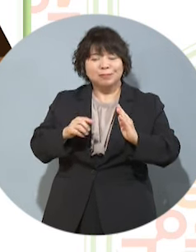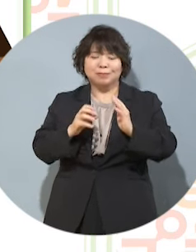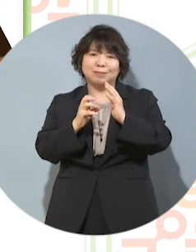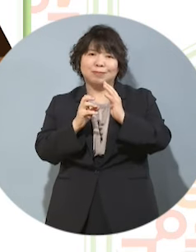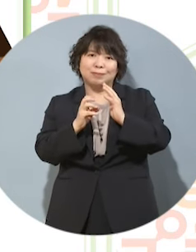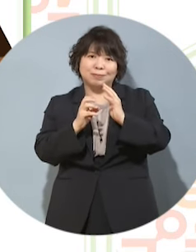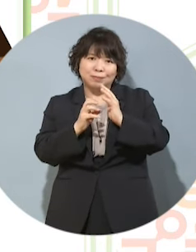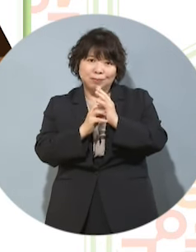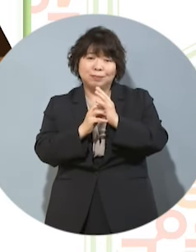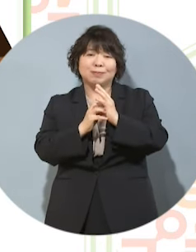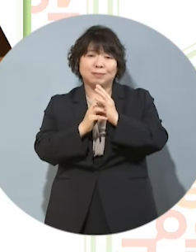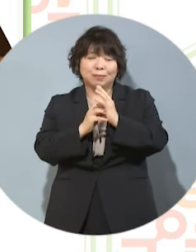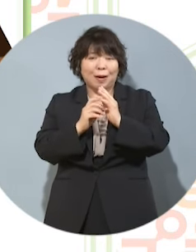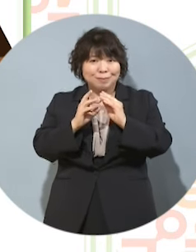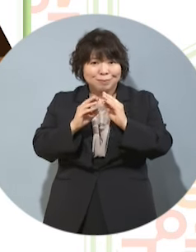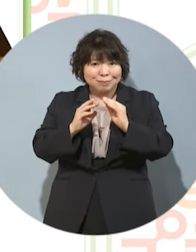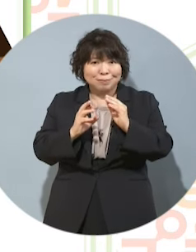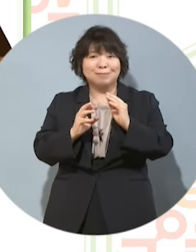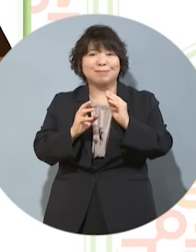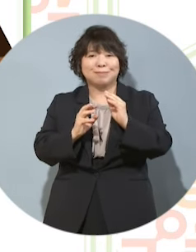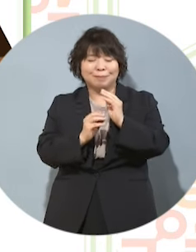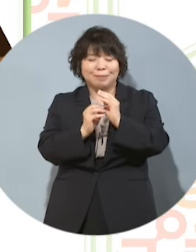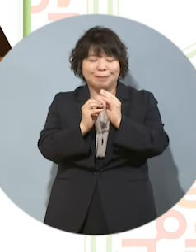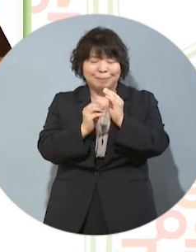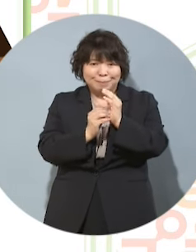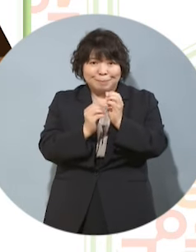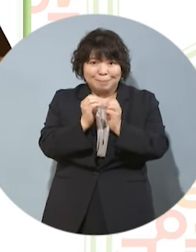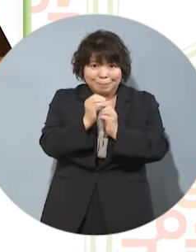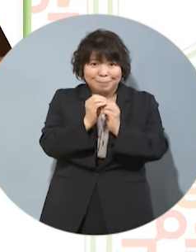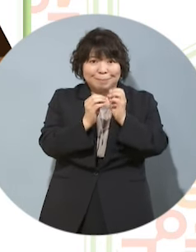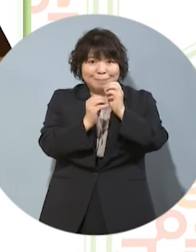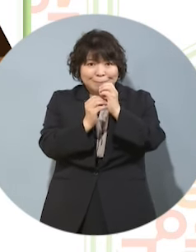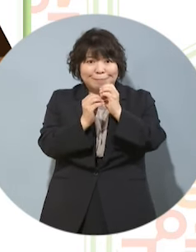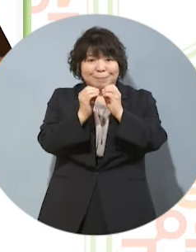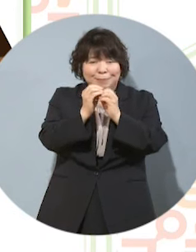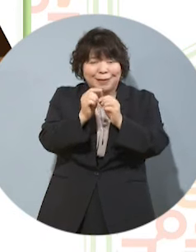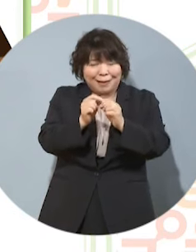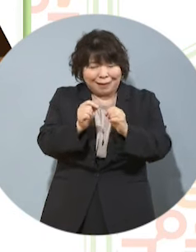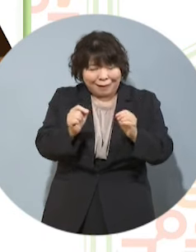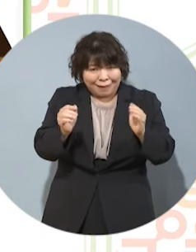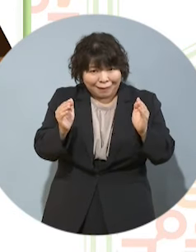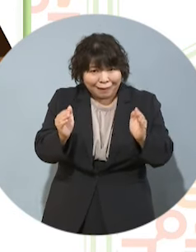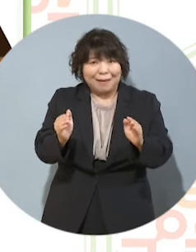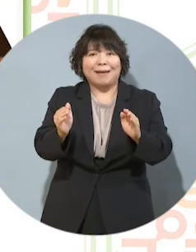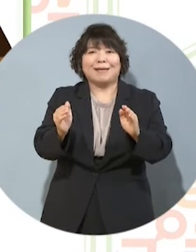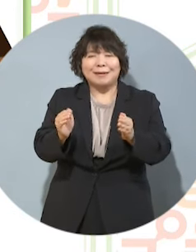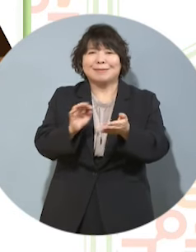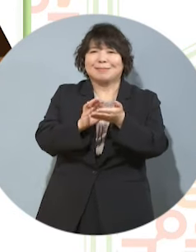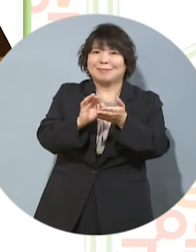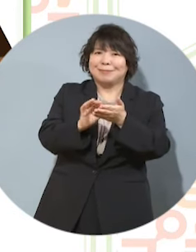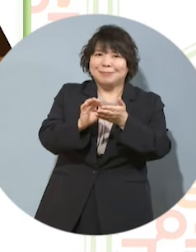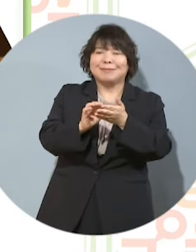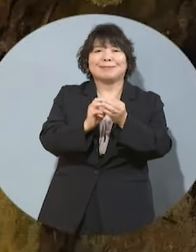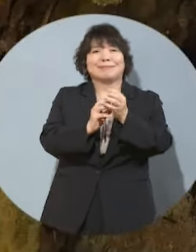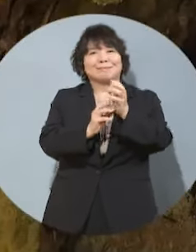、自然の力で長い年月をかけて鍾乳石が作られます。